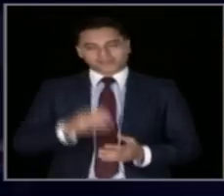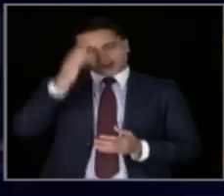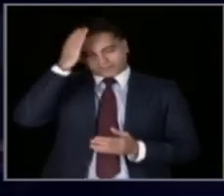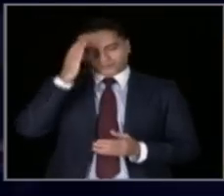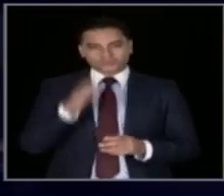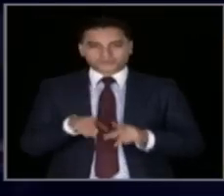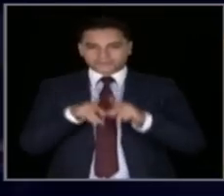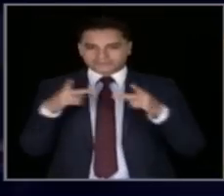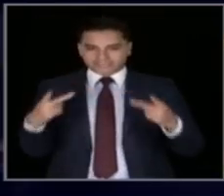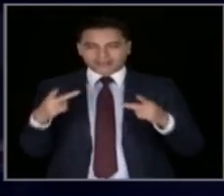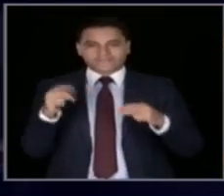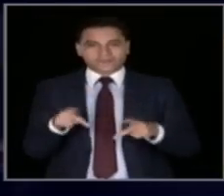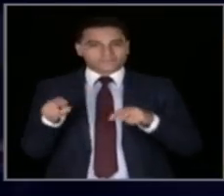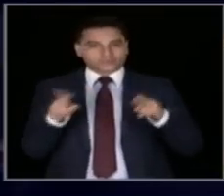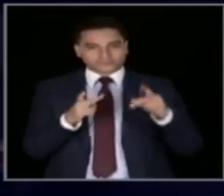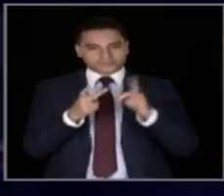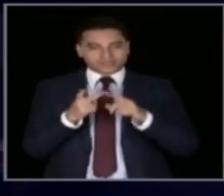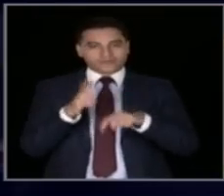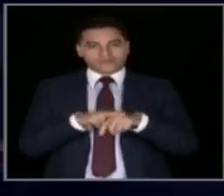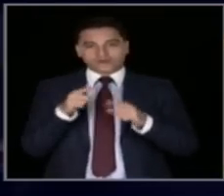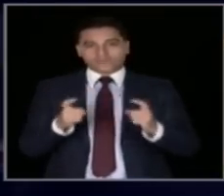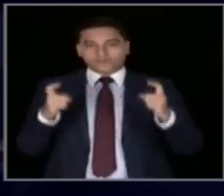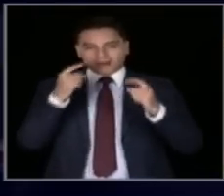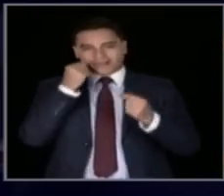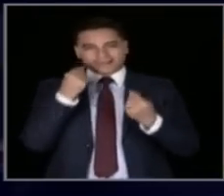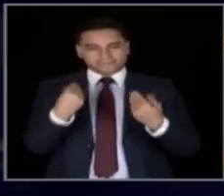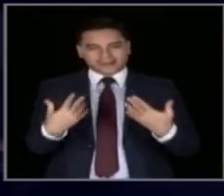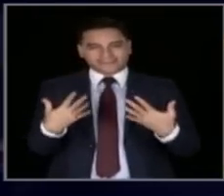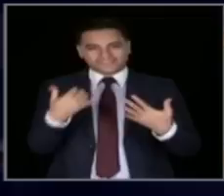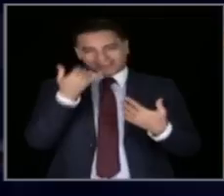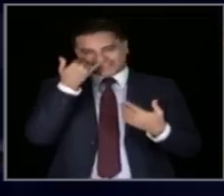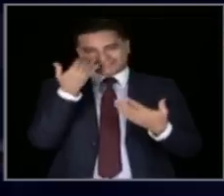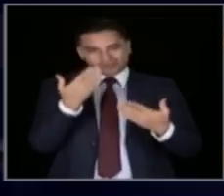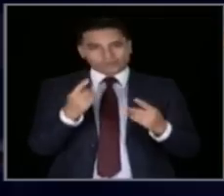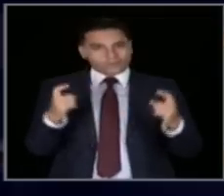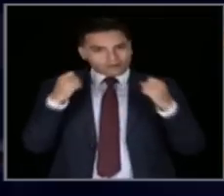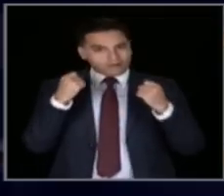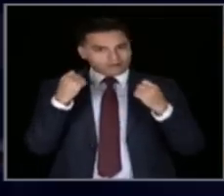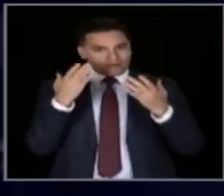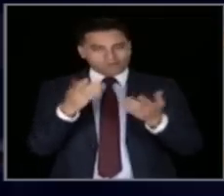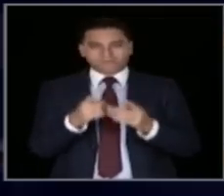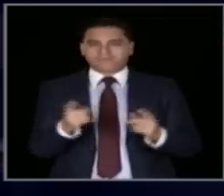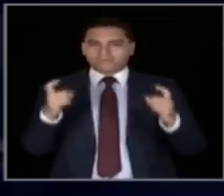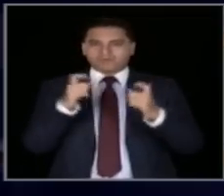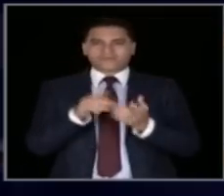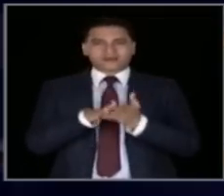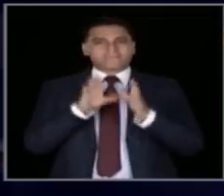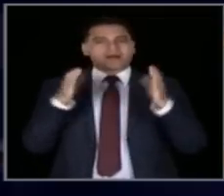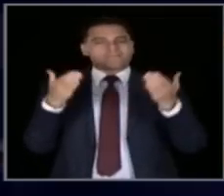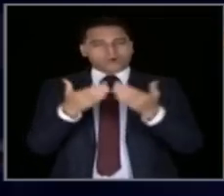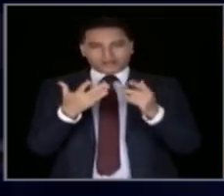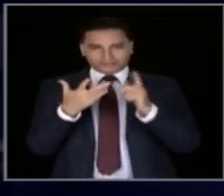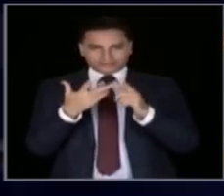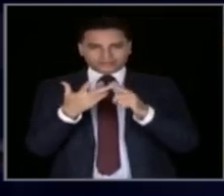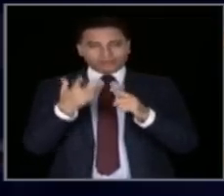العباقرة قادرون باختلاف، الموسم الثاني، مباراة دمها خفيف وقوية، مباراة في المجموعة